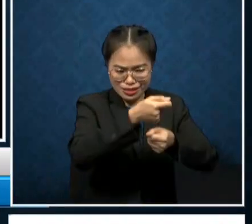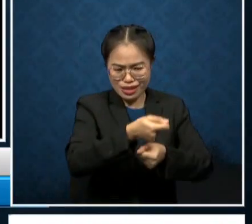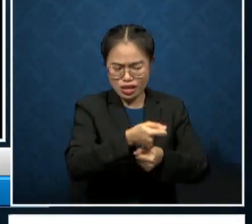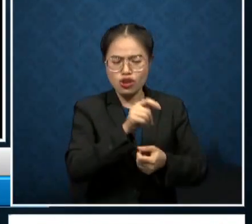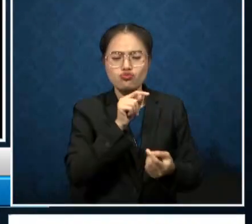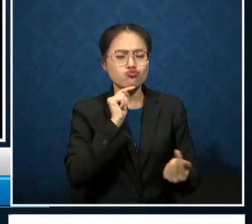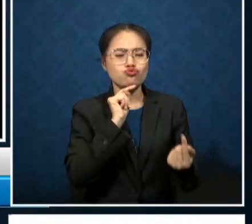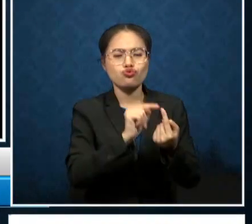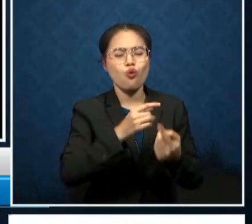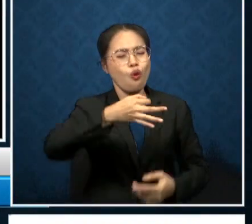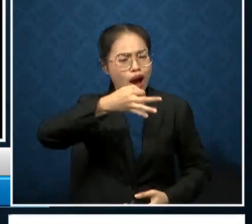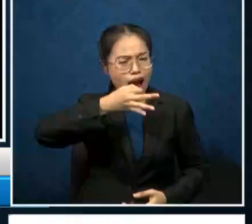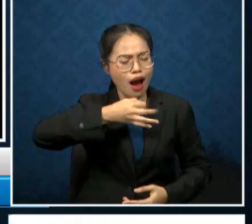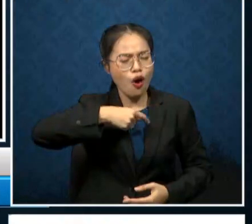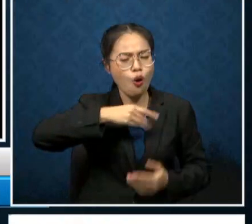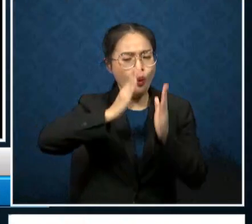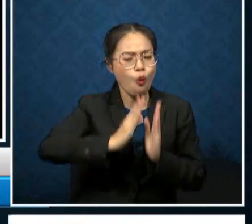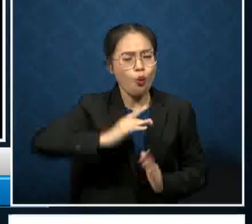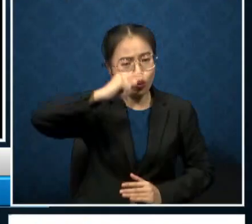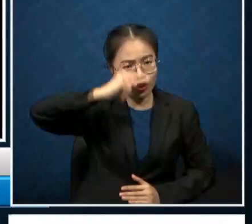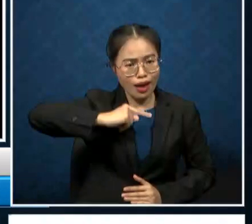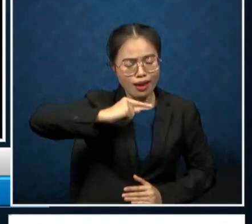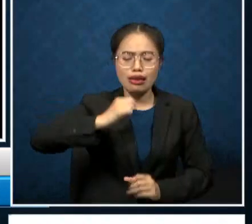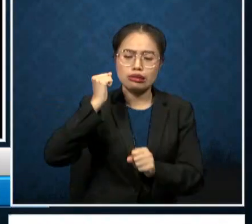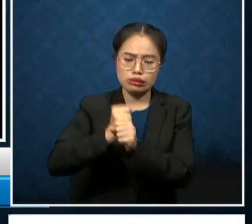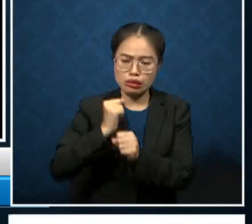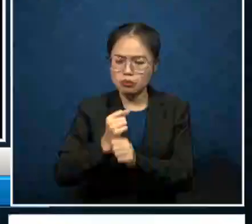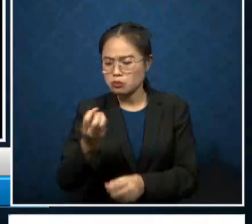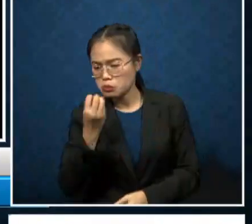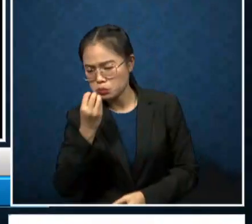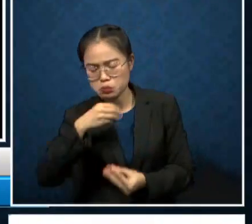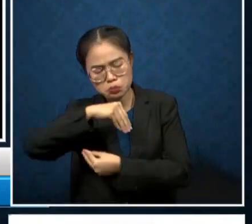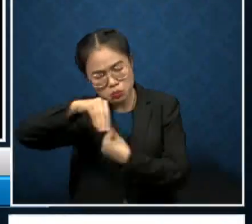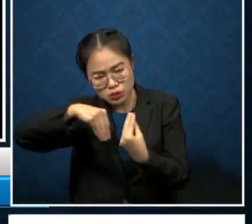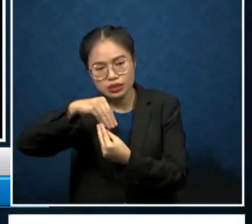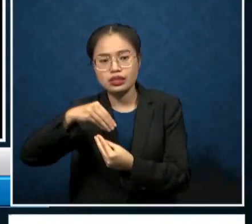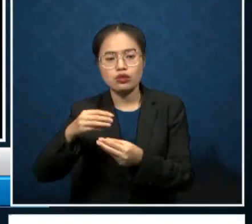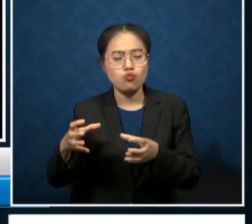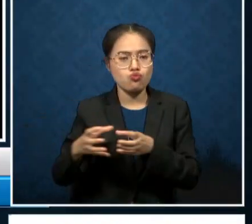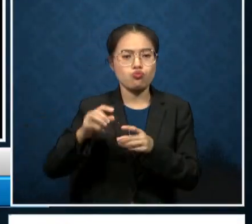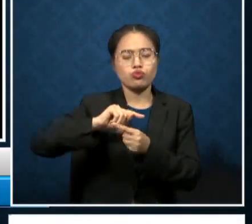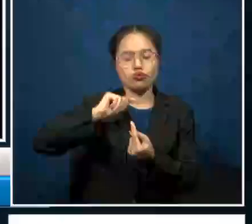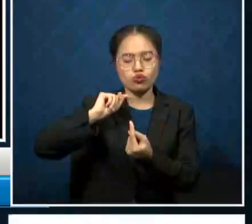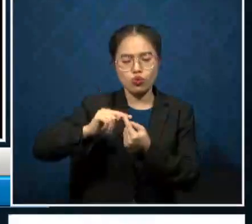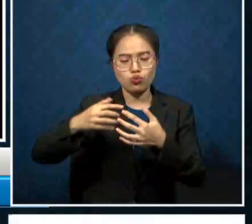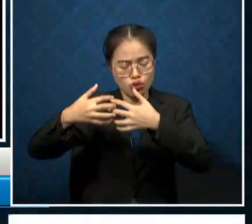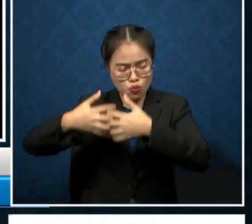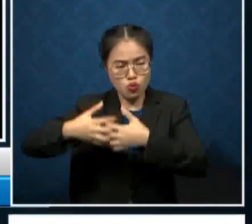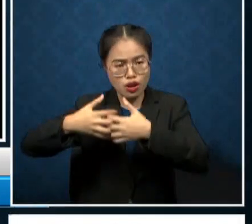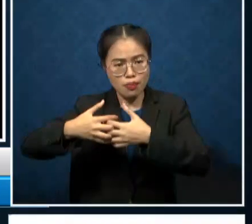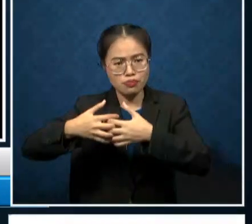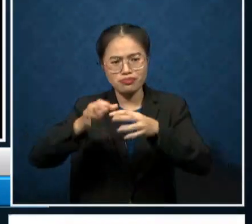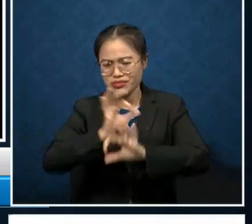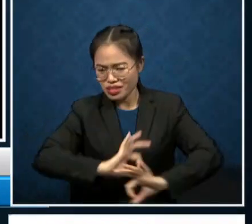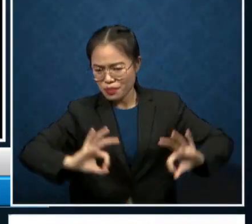คือแหล่งผลิตอาหารเลี้ยงโลคการเกษตอาจจะเป็นแหล่งฐานแรงงานฐานทางด้านวัตถุดิบทางอุตสาหกรรมต่อเื่องเพราะฉะนั้นจะ